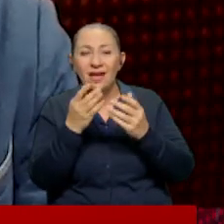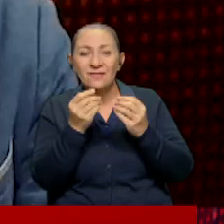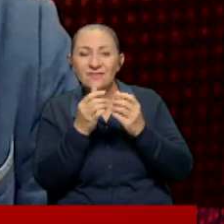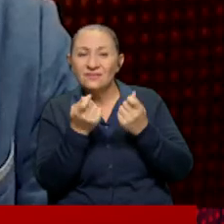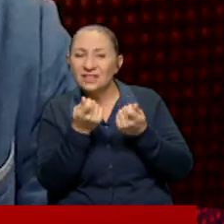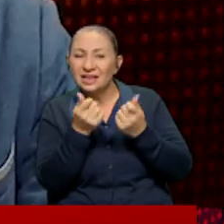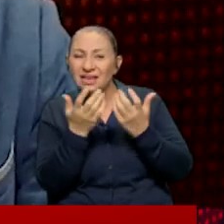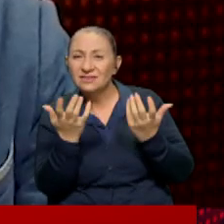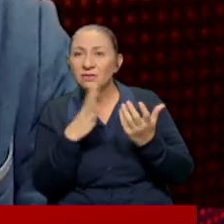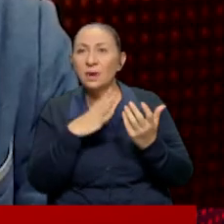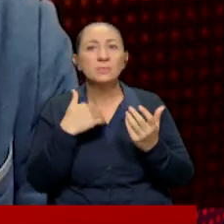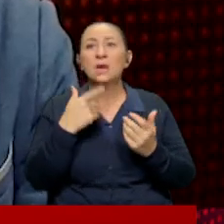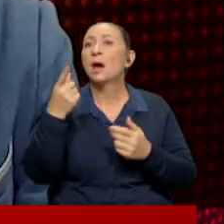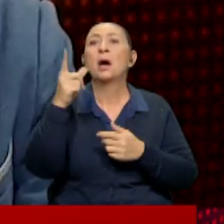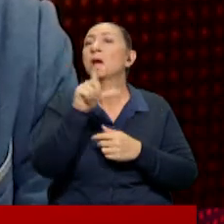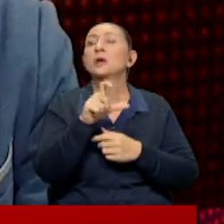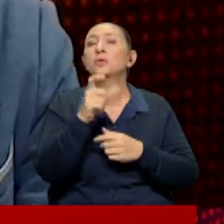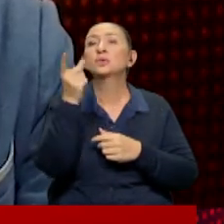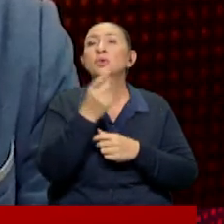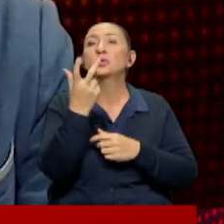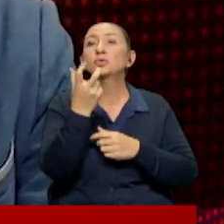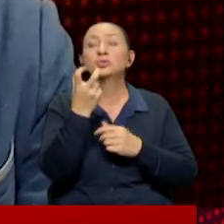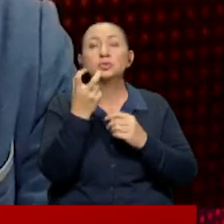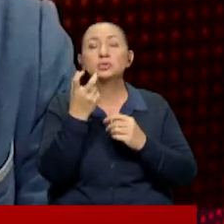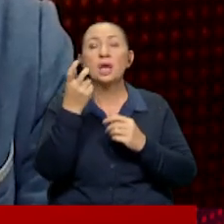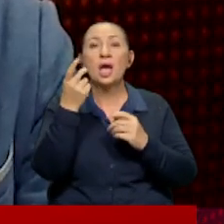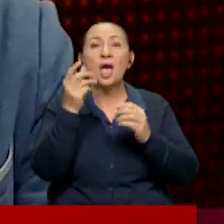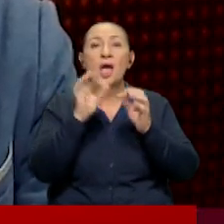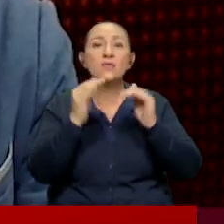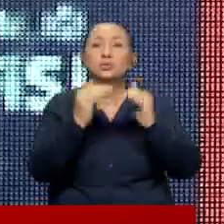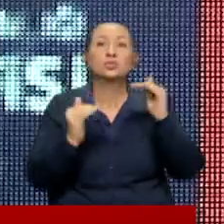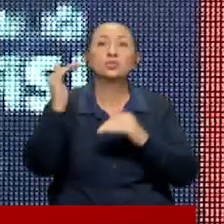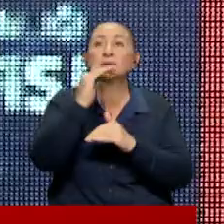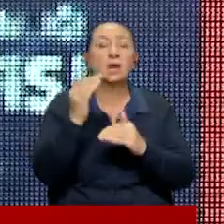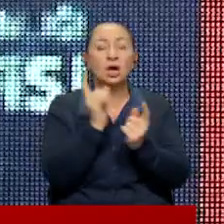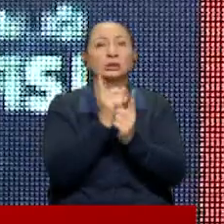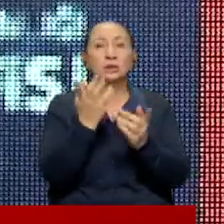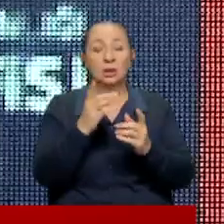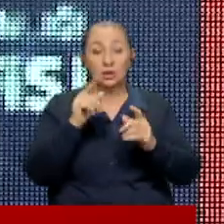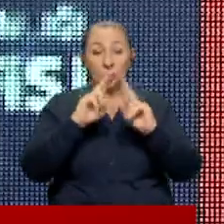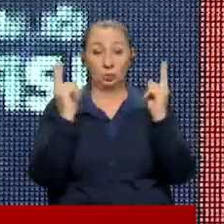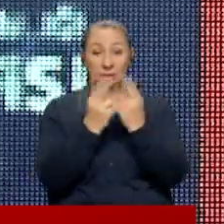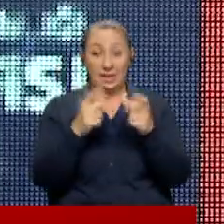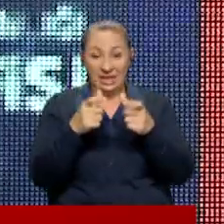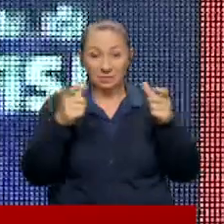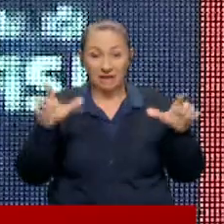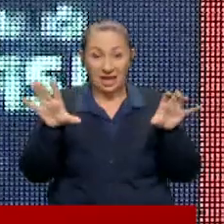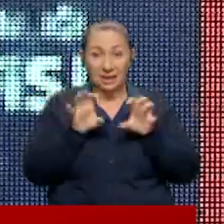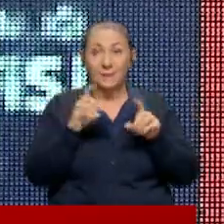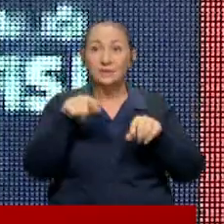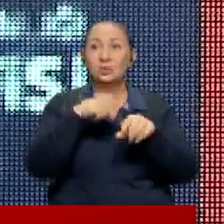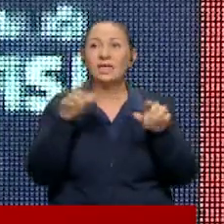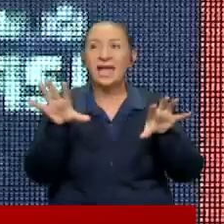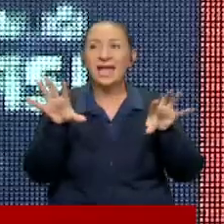var. Niye biz aylık %3'ün üzerinde enflasyonla karşı karşıyayız? Küresel gelişmelerin etkisiyle bir